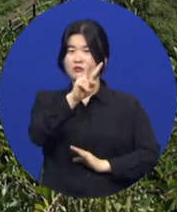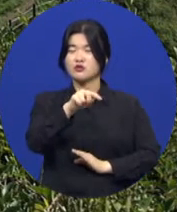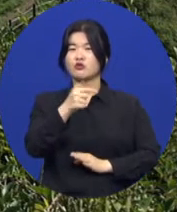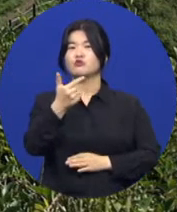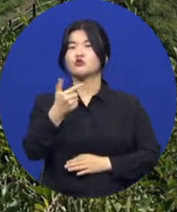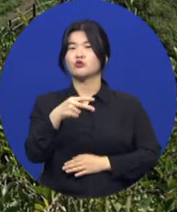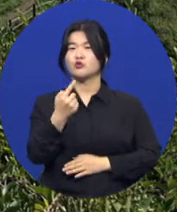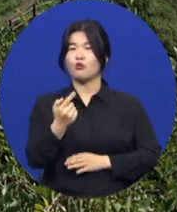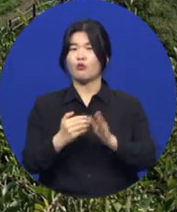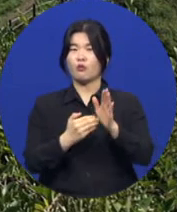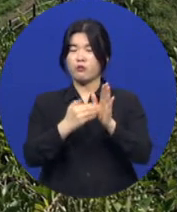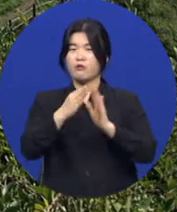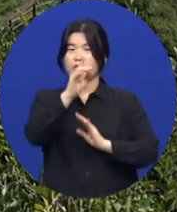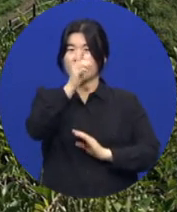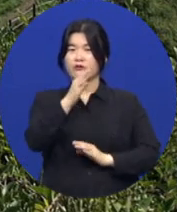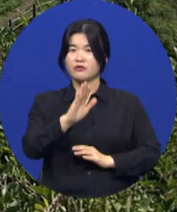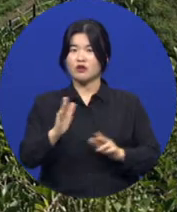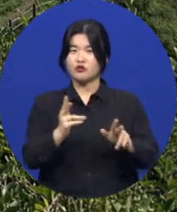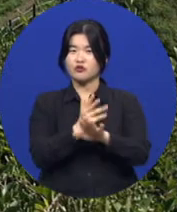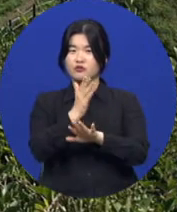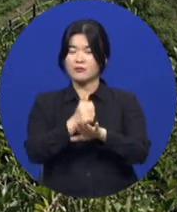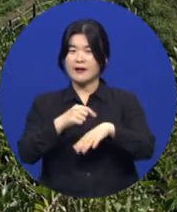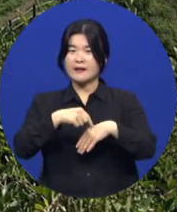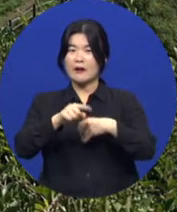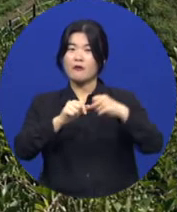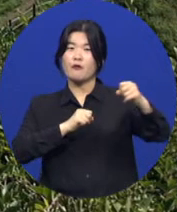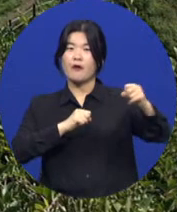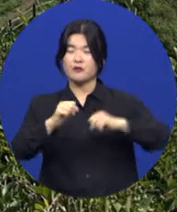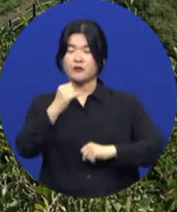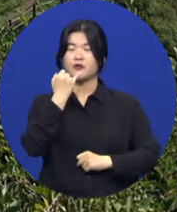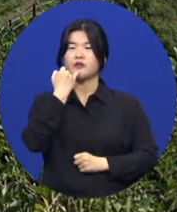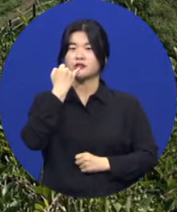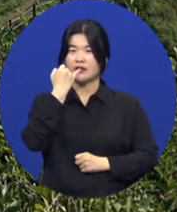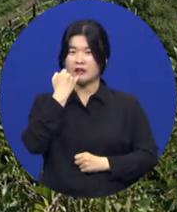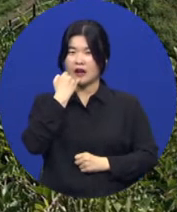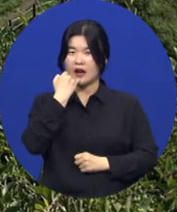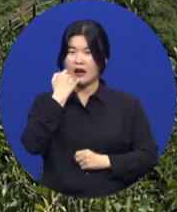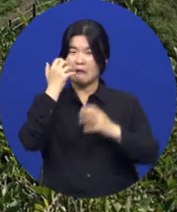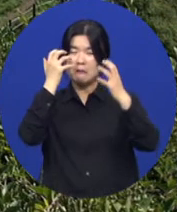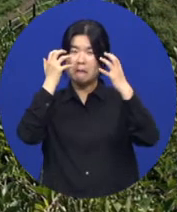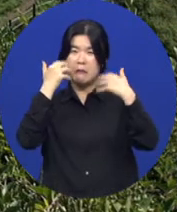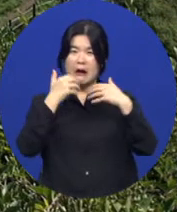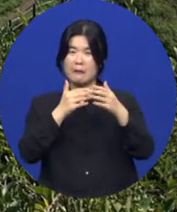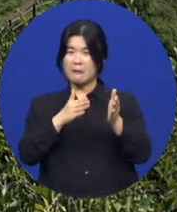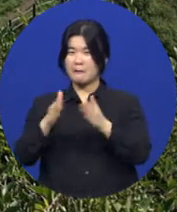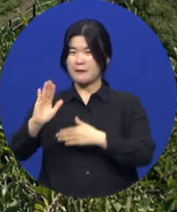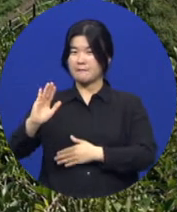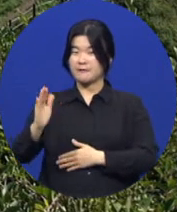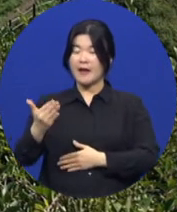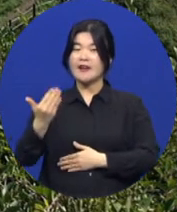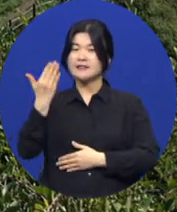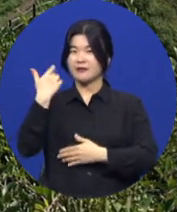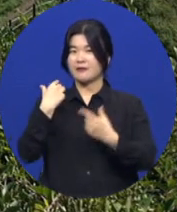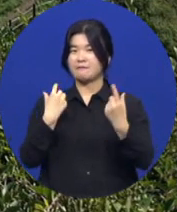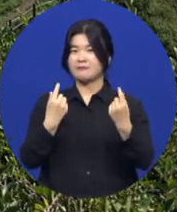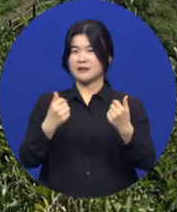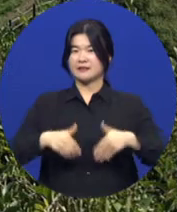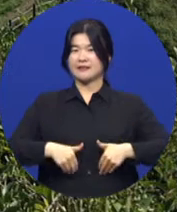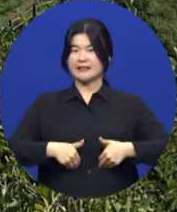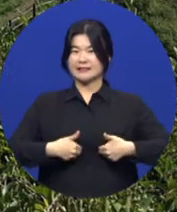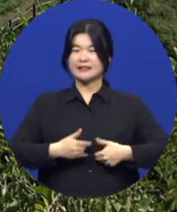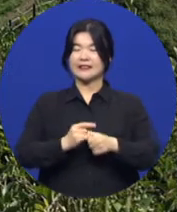올랐는데요 이번 주말에는 야외 활동하기 좋겠습니다 초여름 더위가 물러가고 예년 이맘 때 처럼 포근